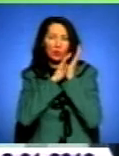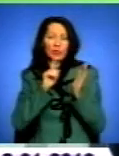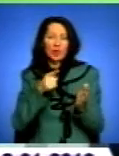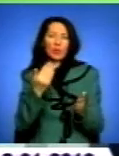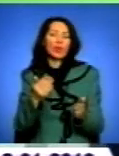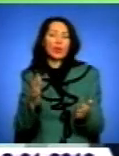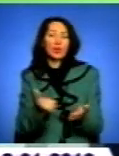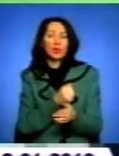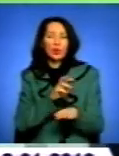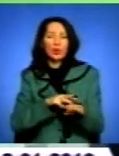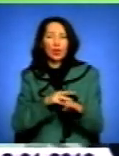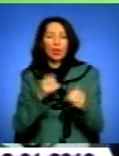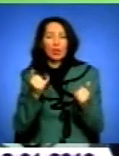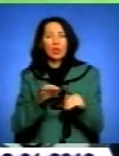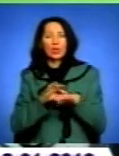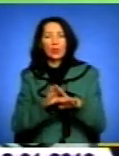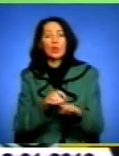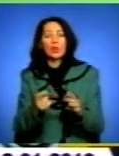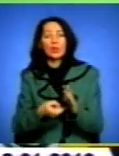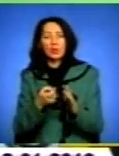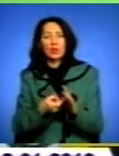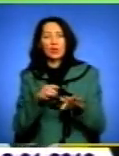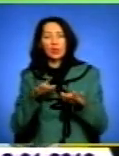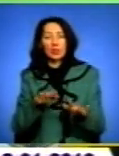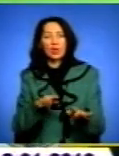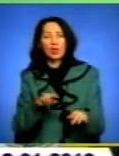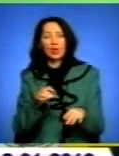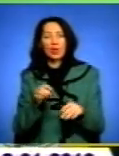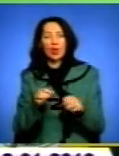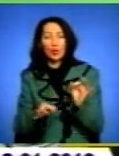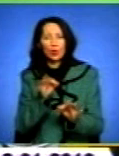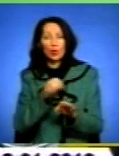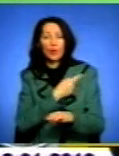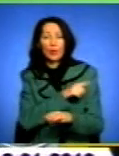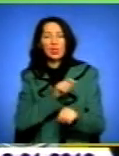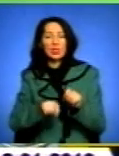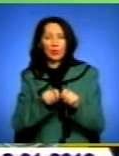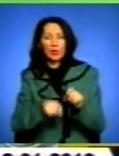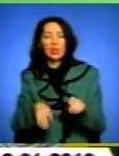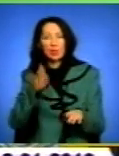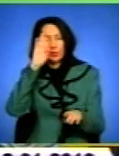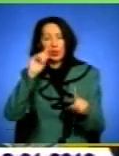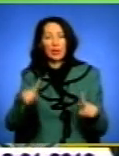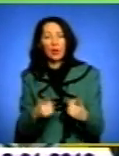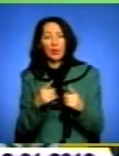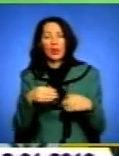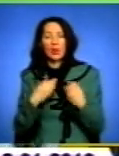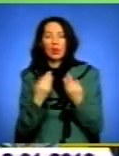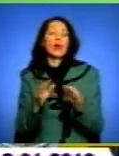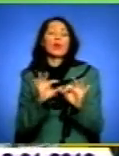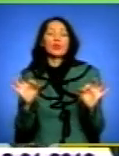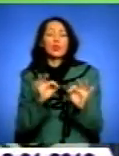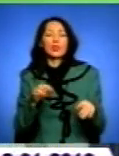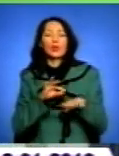час проводяться слідчі дії, проводяться судово-медичні експертизи. Підозрюваний затриманий, дав свідчення, проведений з ним слідчий